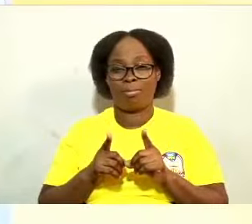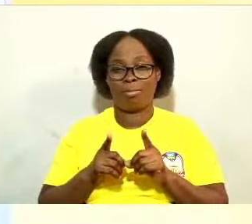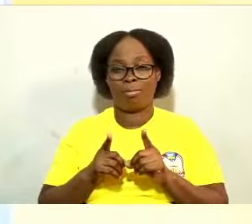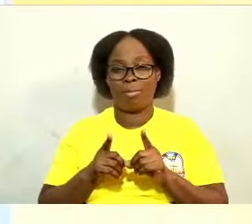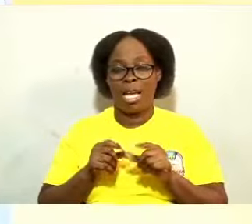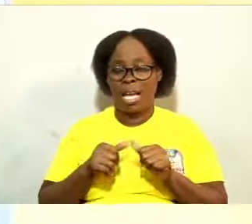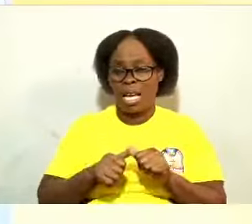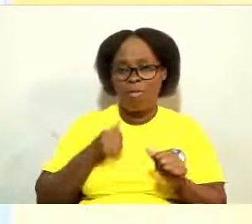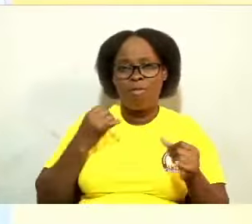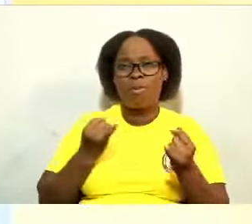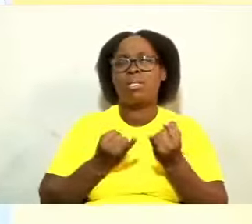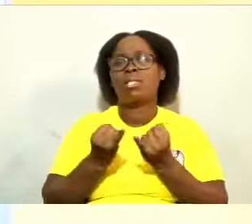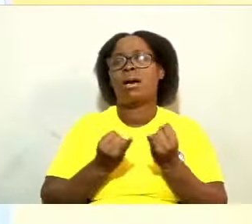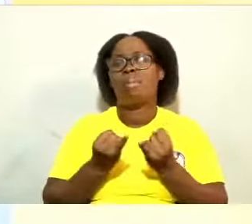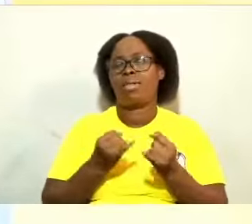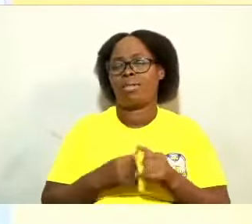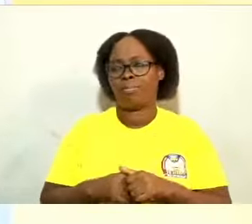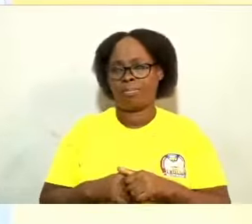nikakataa sabato.